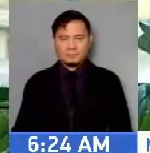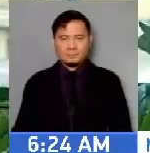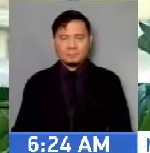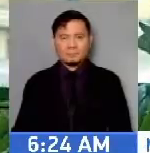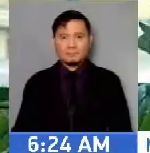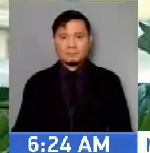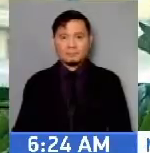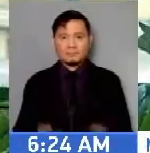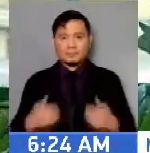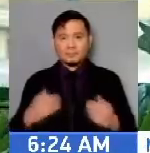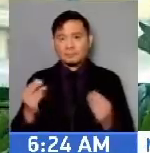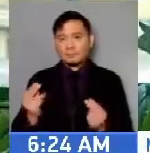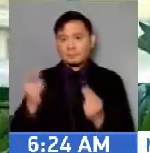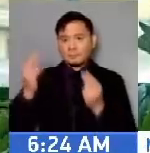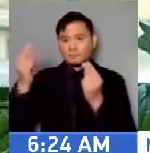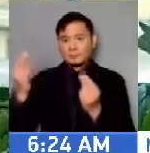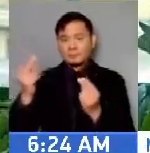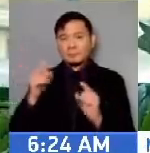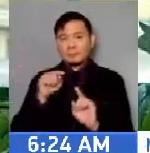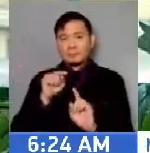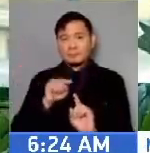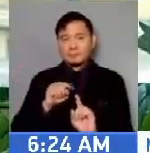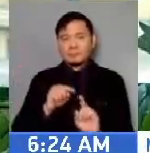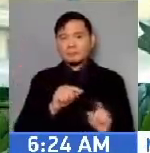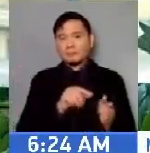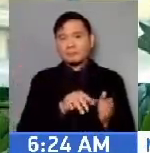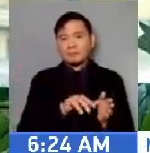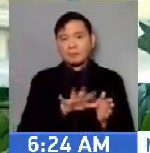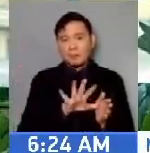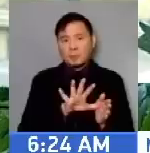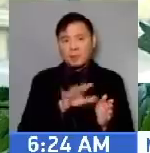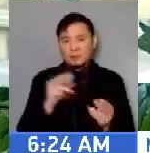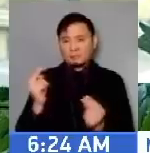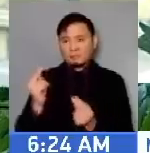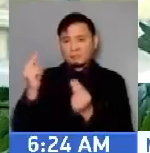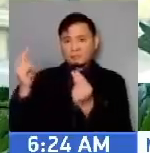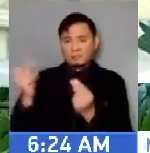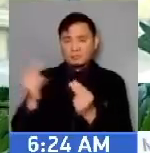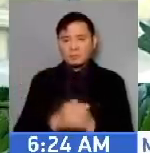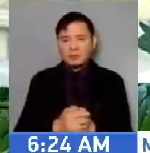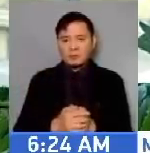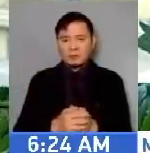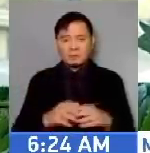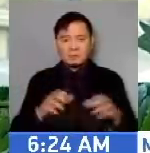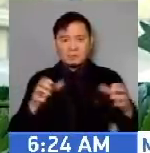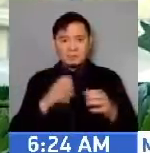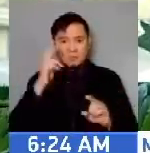COMELEC and Bank ang grupong Pudno nga Ilocano para sa pagbasura ng COMELEC First Division sa